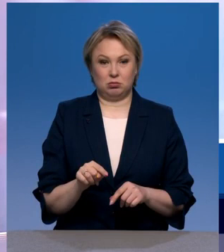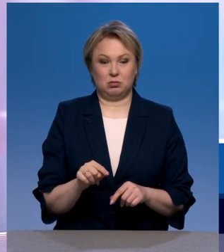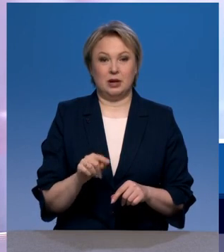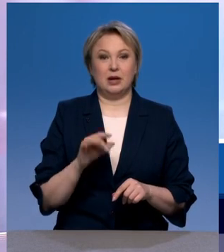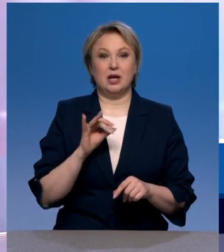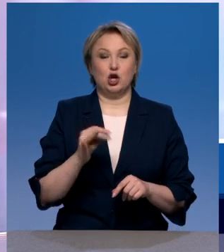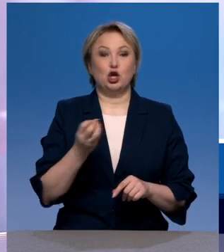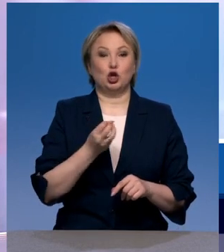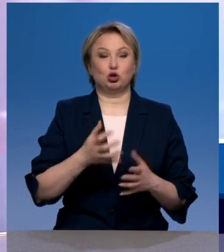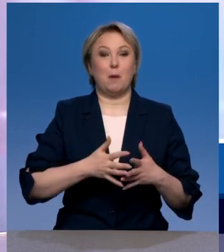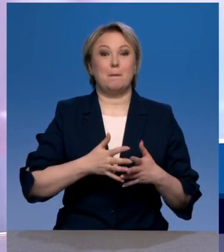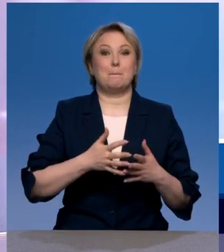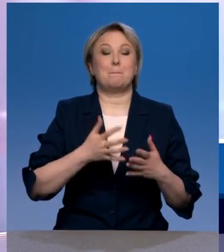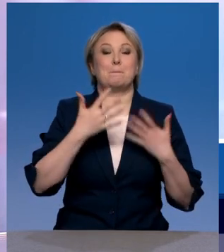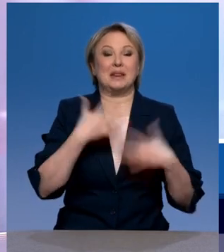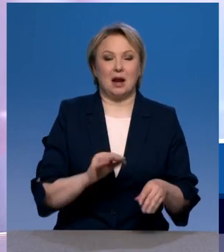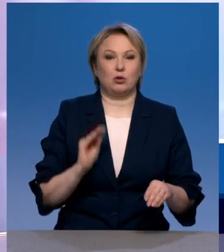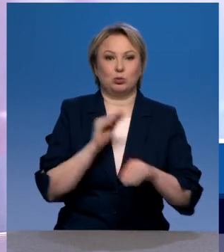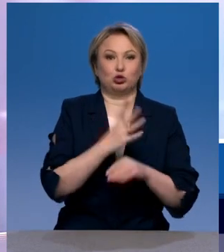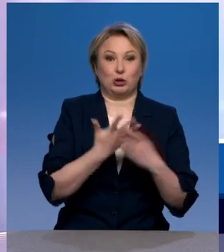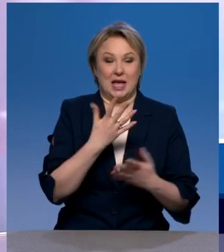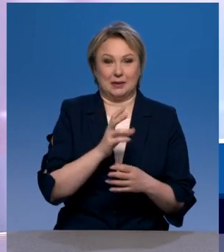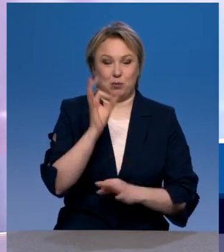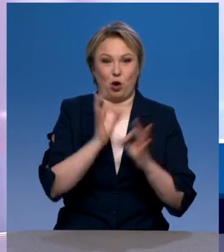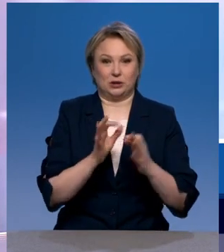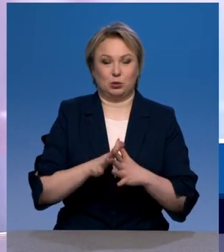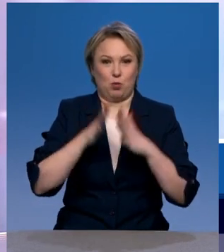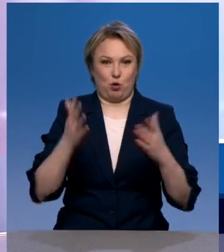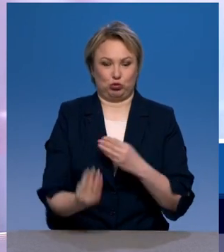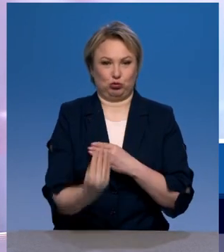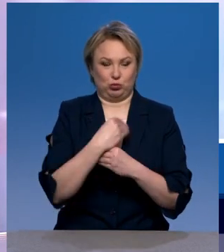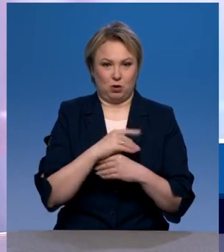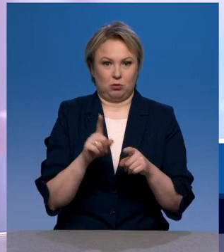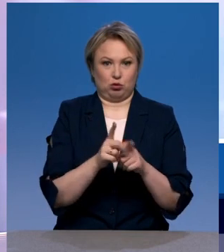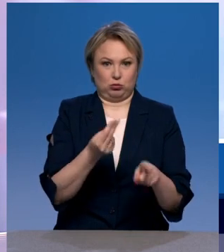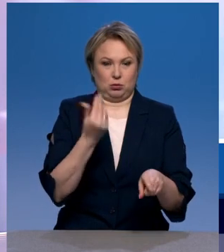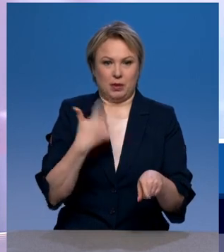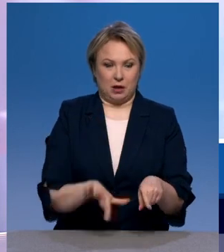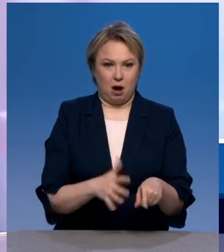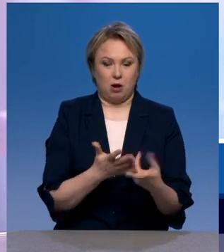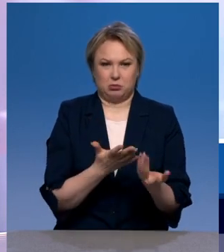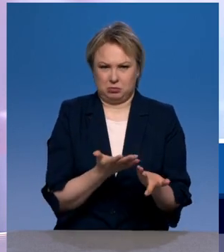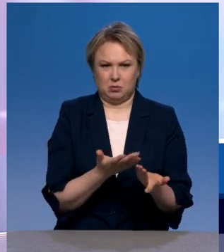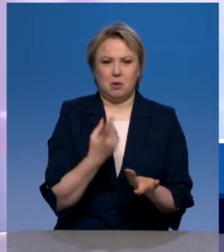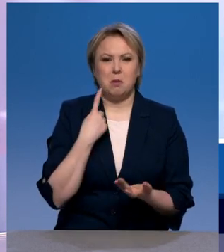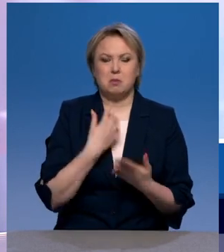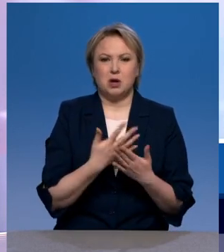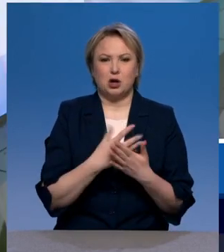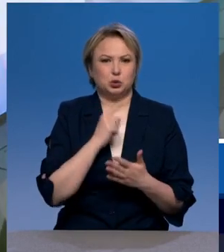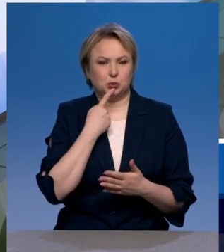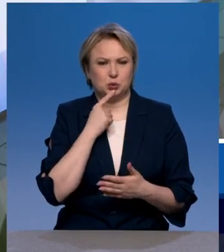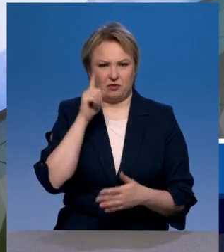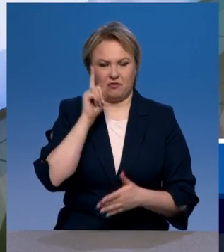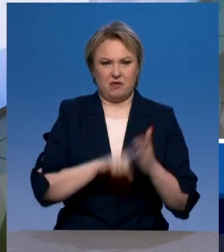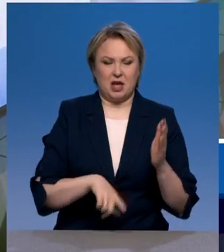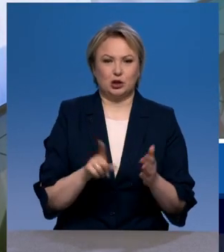нам заплатят в виде повышенных процентов по вкладам. Как-то слабо верится, кажется, что точно захотят больше заработать на других услугах